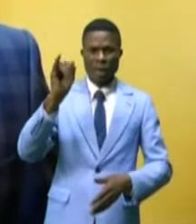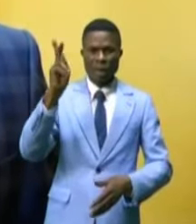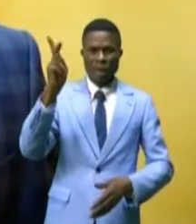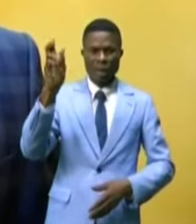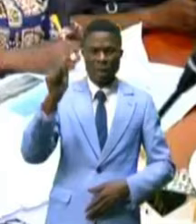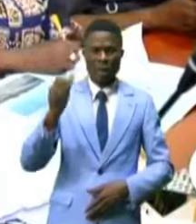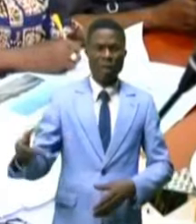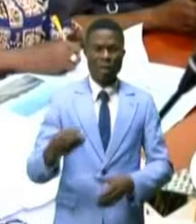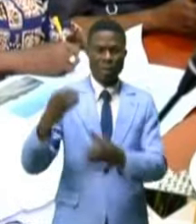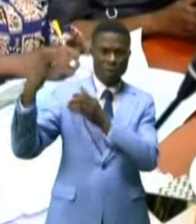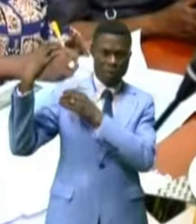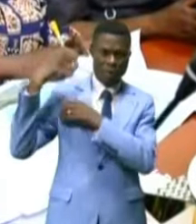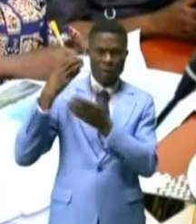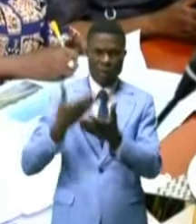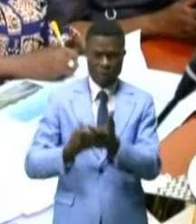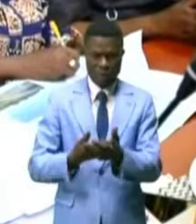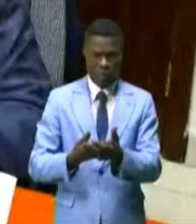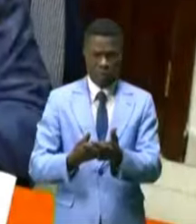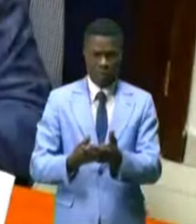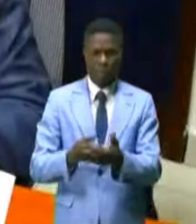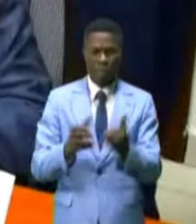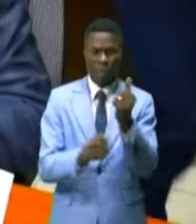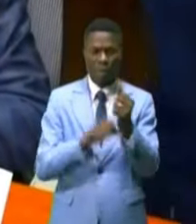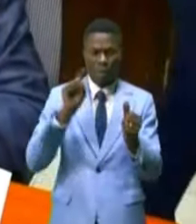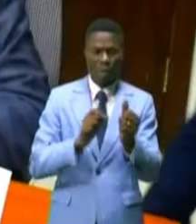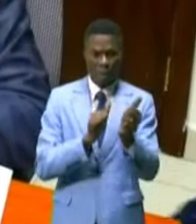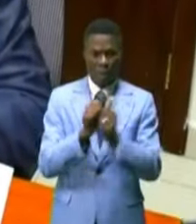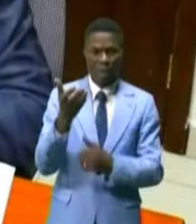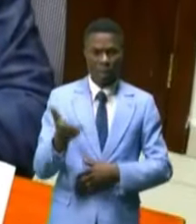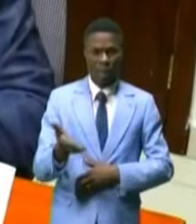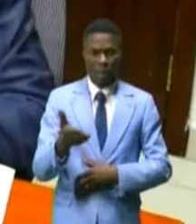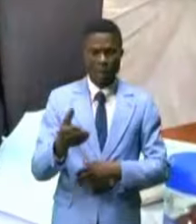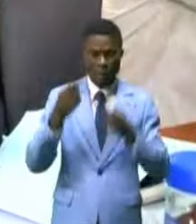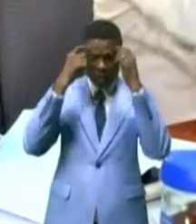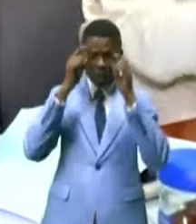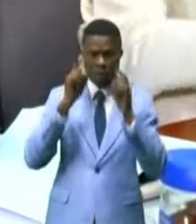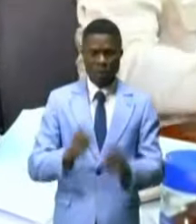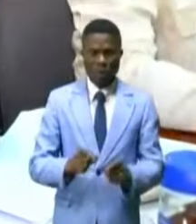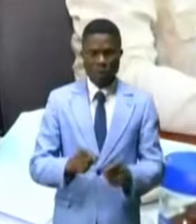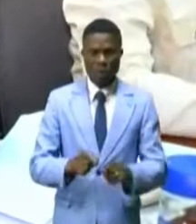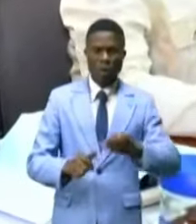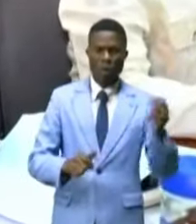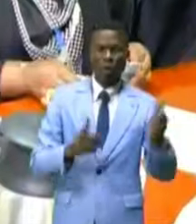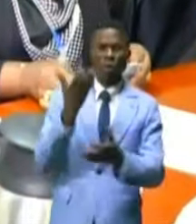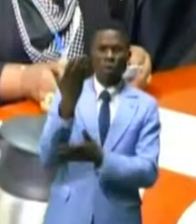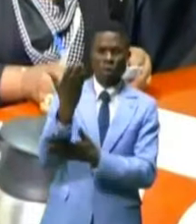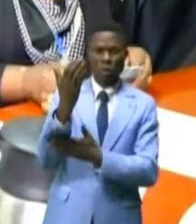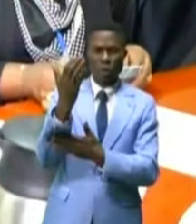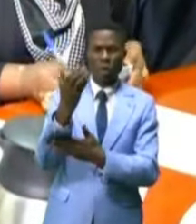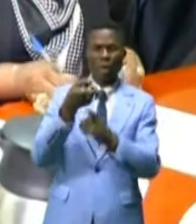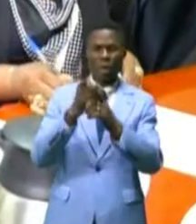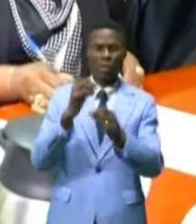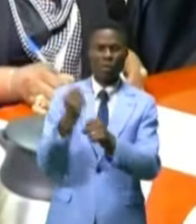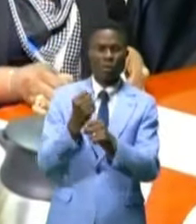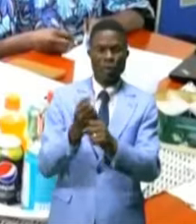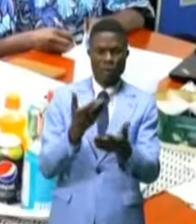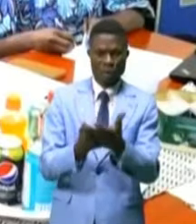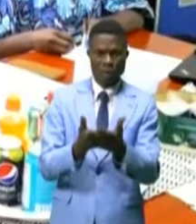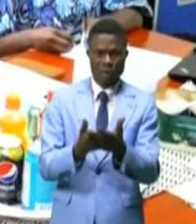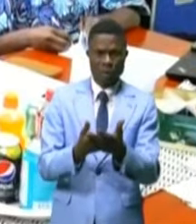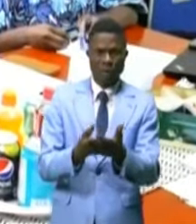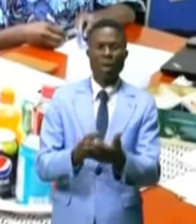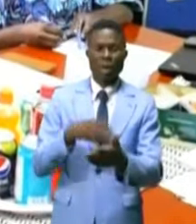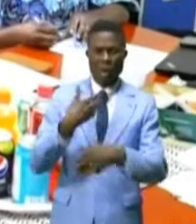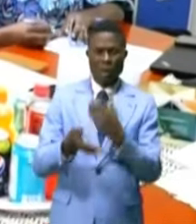prises en charge. Comme le veulent les usagers en la matière, les décisions et autres recommandations issues de ces travaux ont été